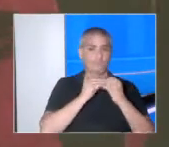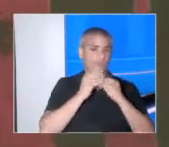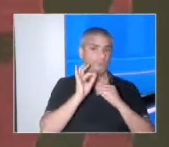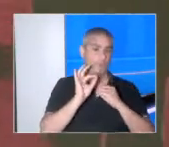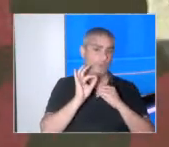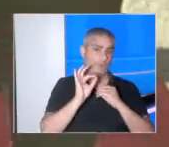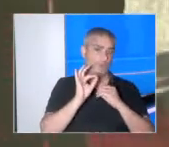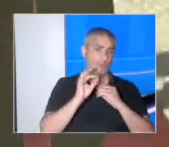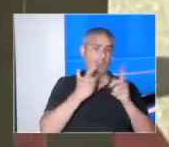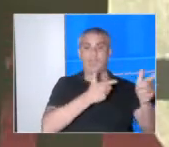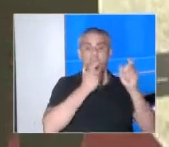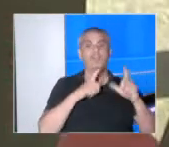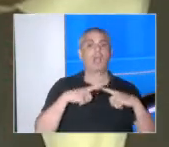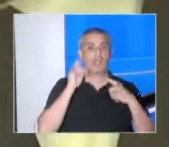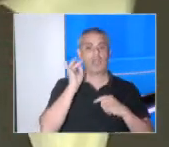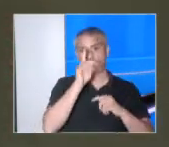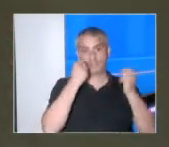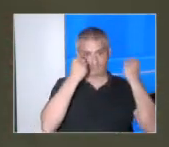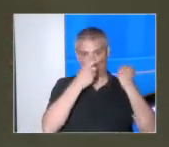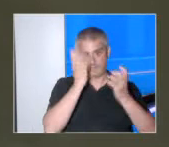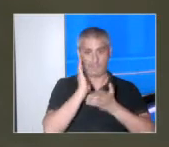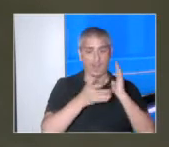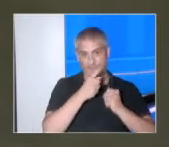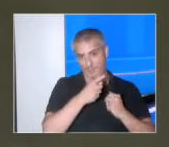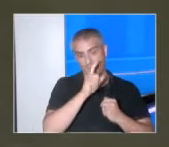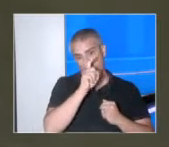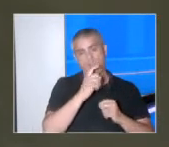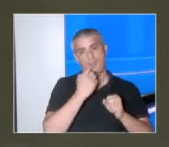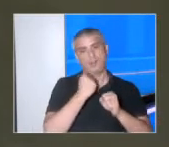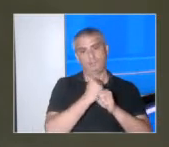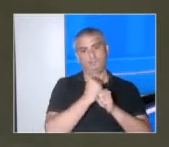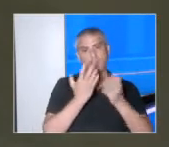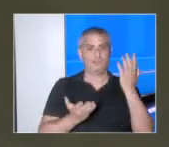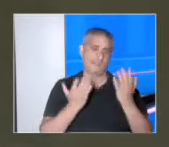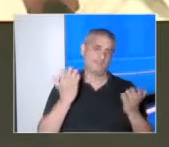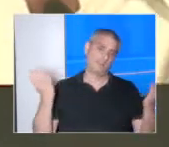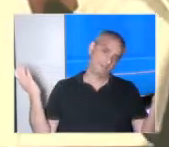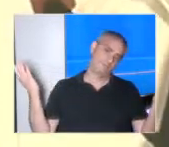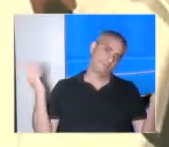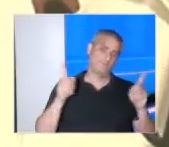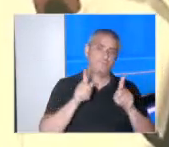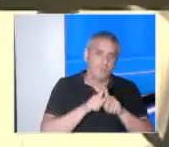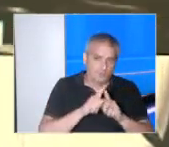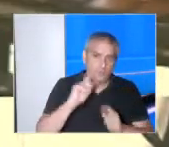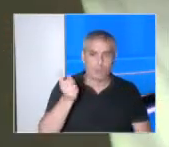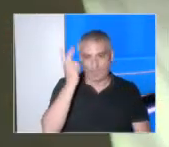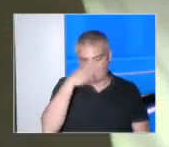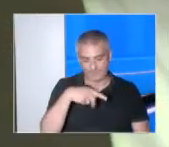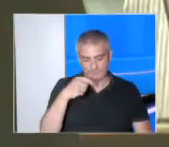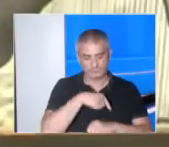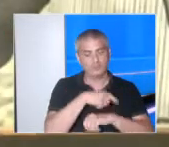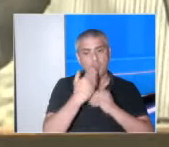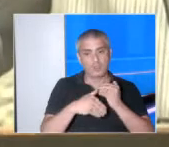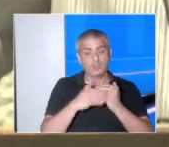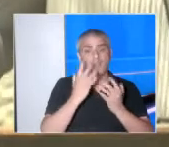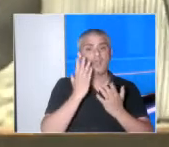של אש חיה לעבר מפגנים אלימים כנראה עשתה את ההבדל. וכמו שכולם מבינים בשעות